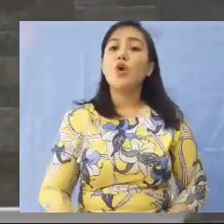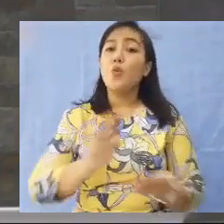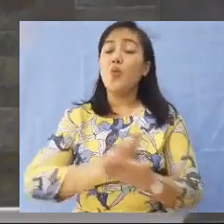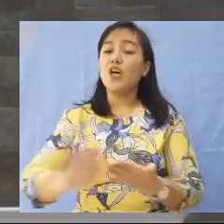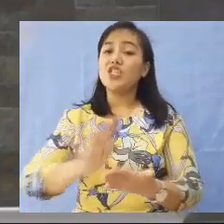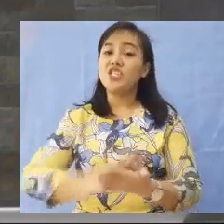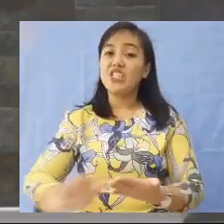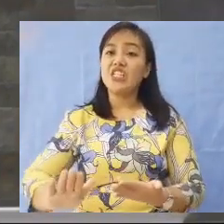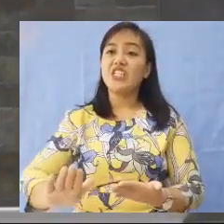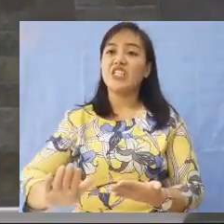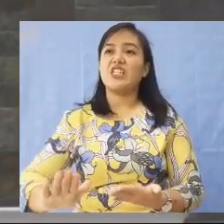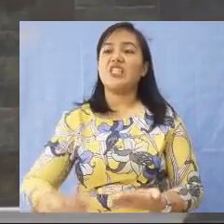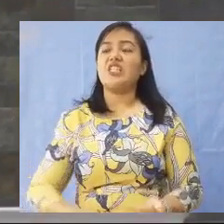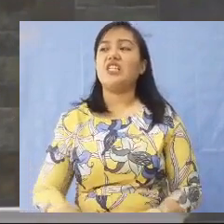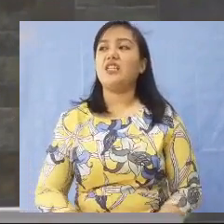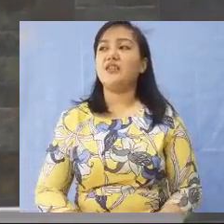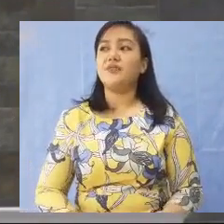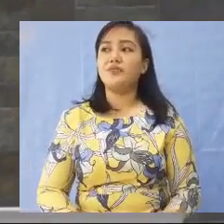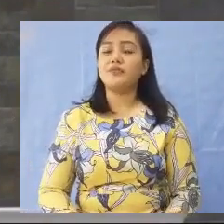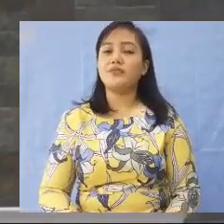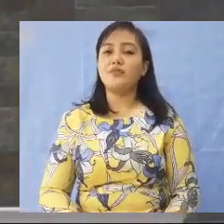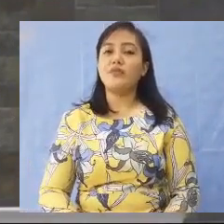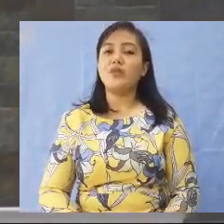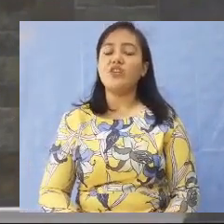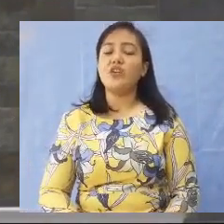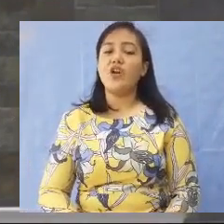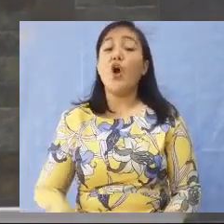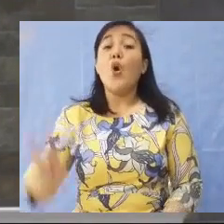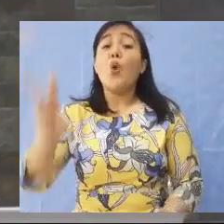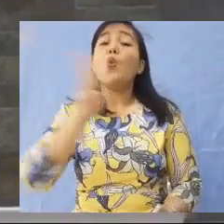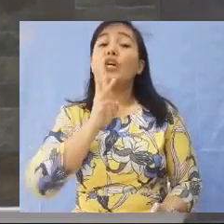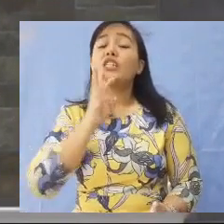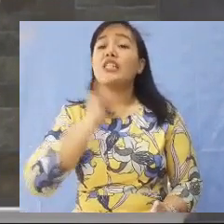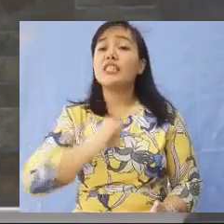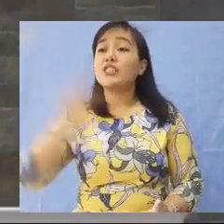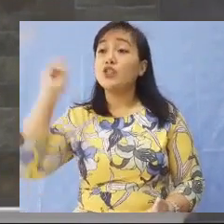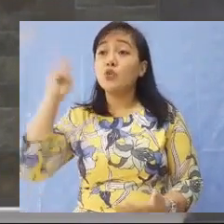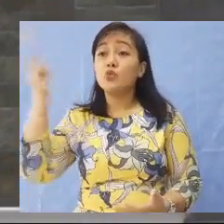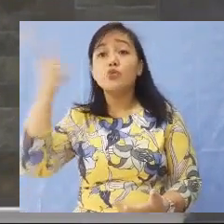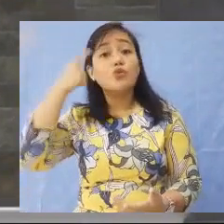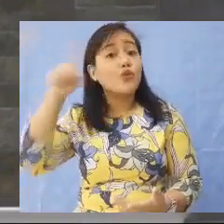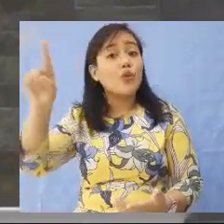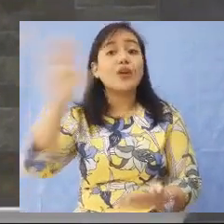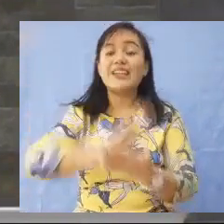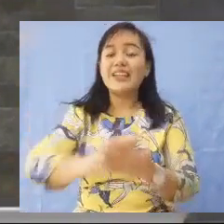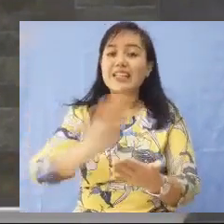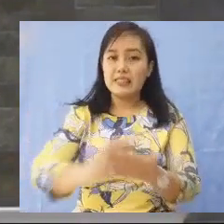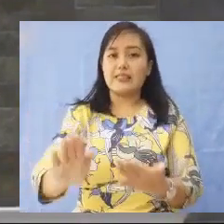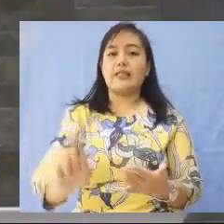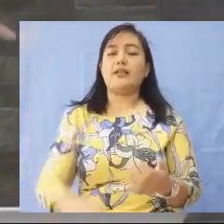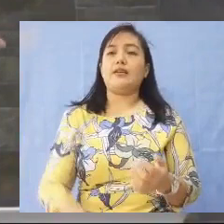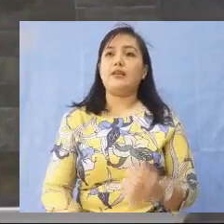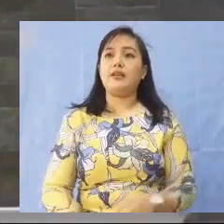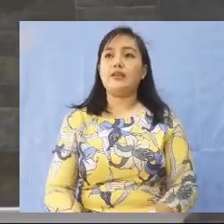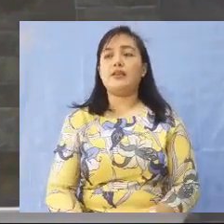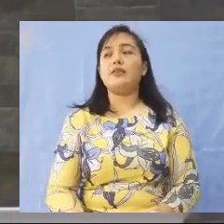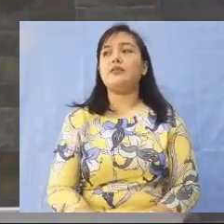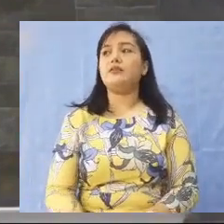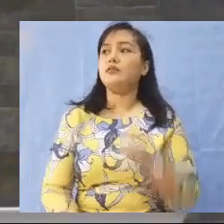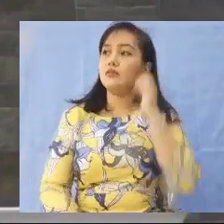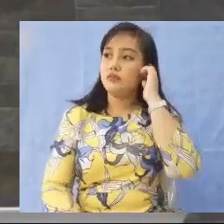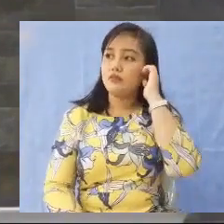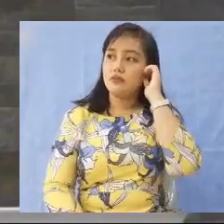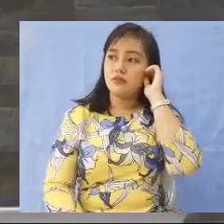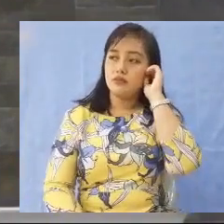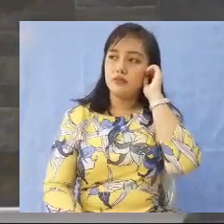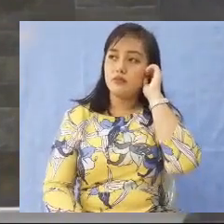concerned, ginagamit po yung tubig. The universal agent for washing and for cleansing is none other